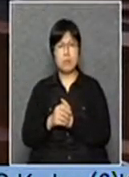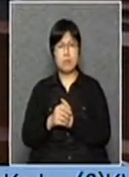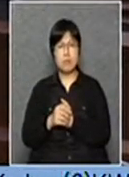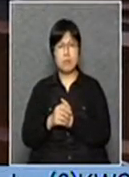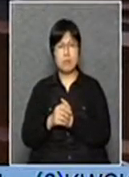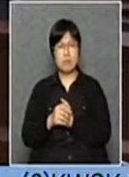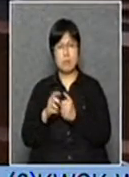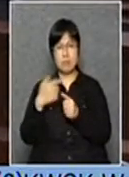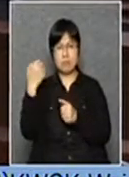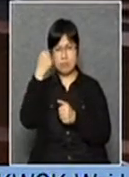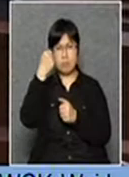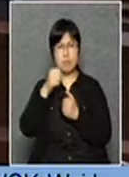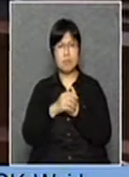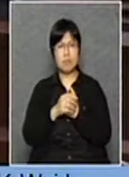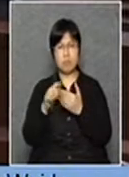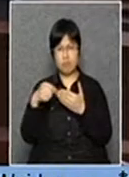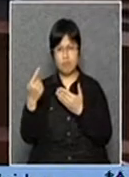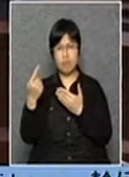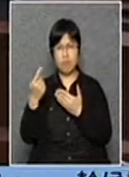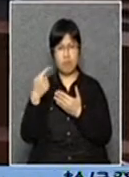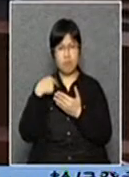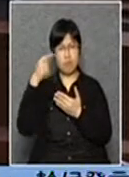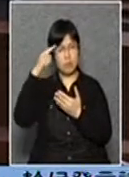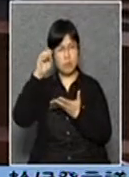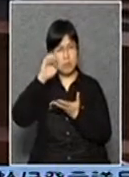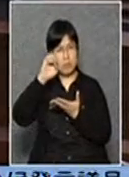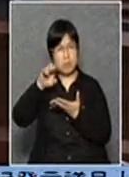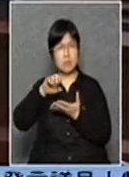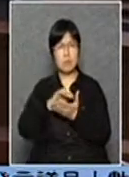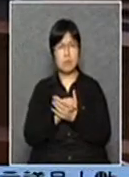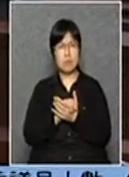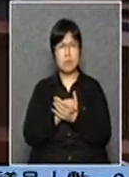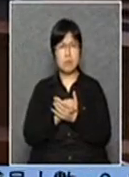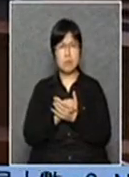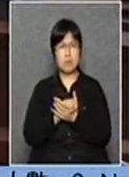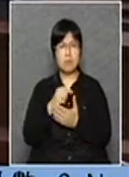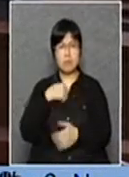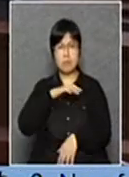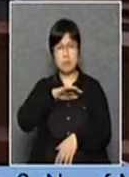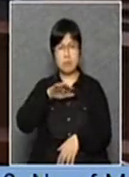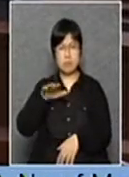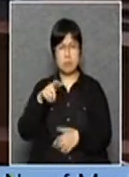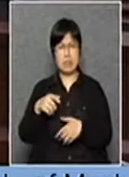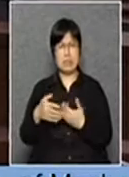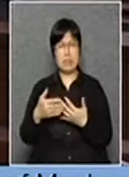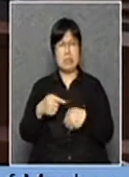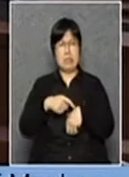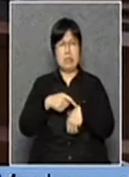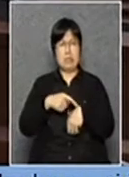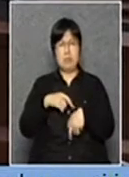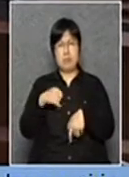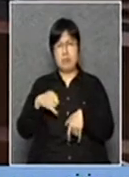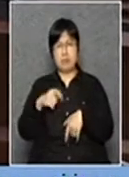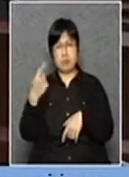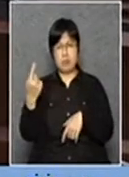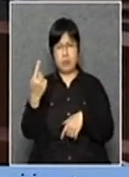主席，另一個我都想或者提一提嘅就係、由於我哋時間有限咧，唔能夠就每一項